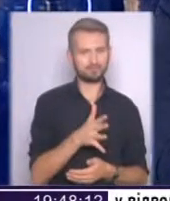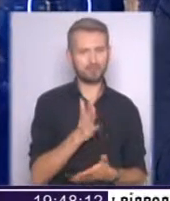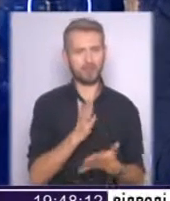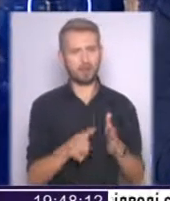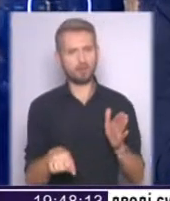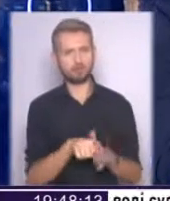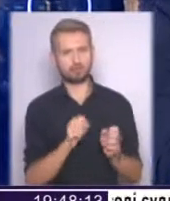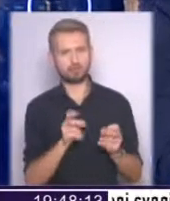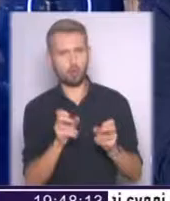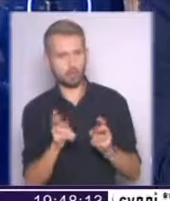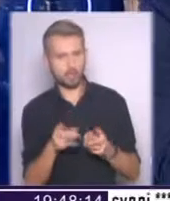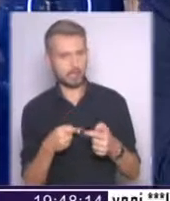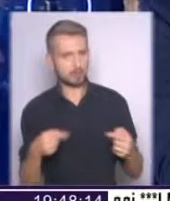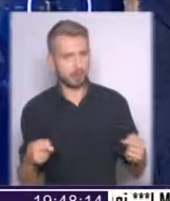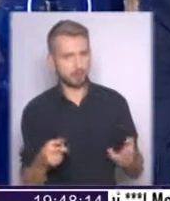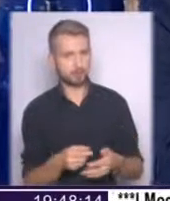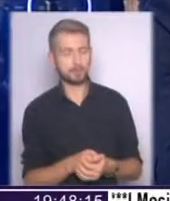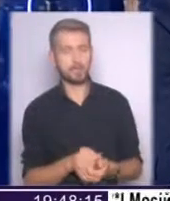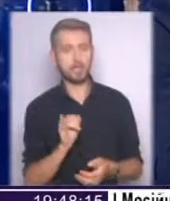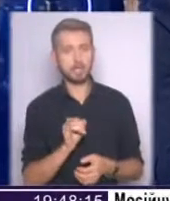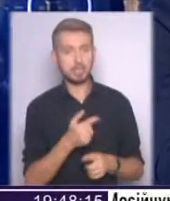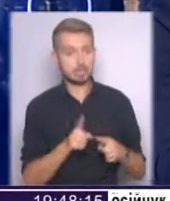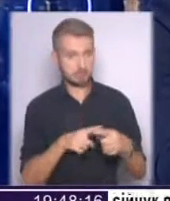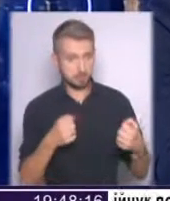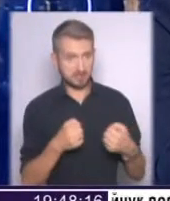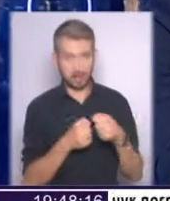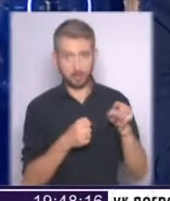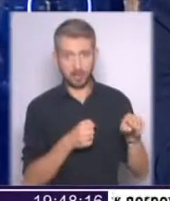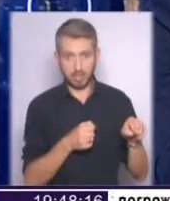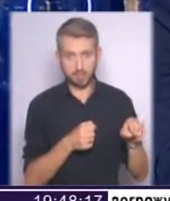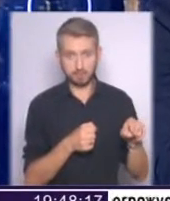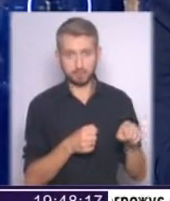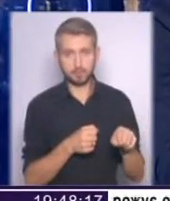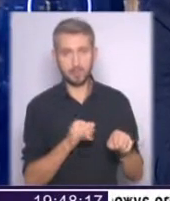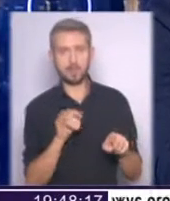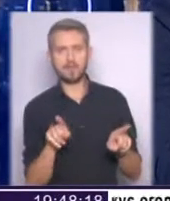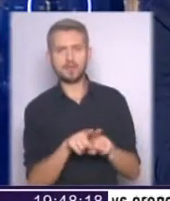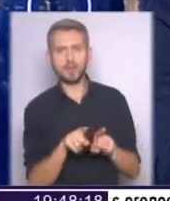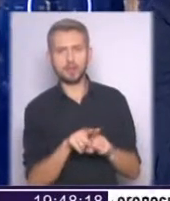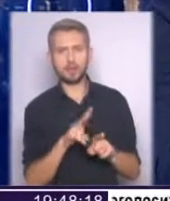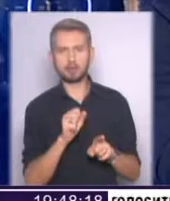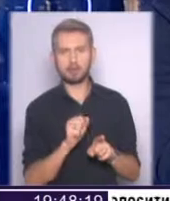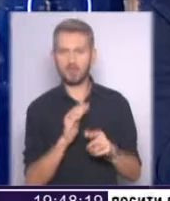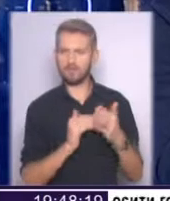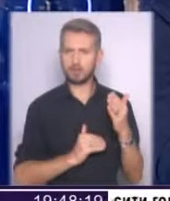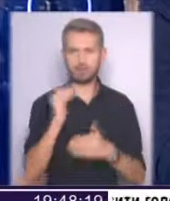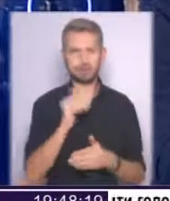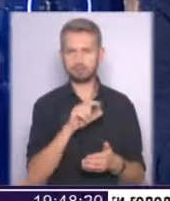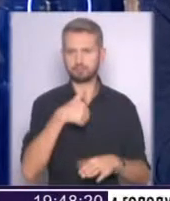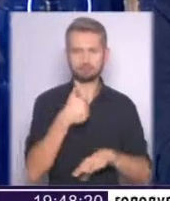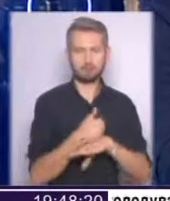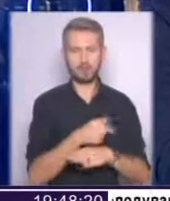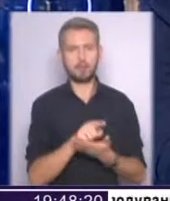так далі, і так далі. І, в принципі, з цим стикаються і там. І все-таки на висоті має бути дисципліна. А це